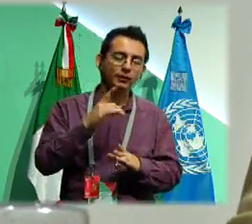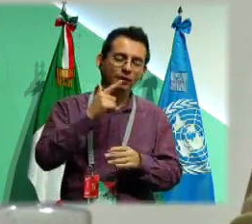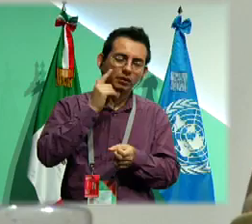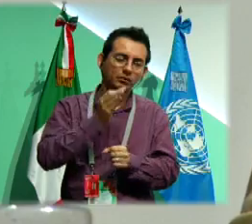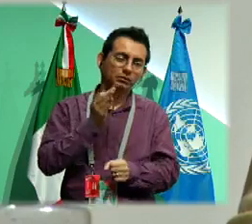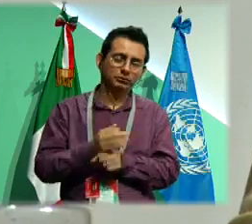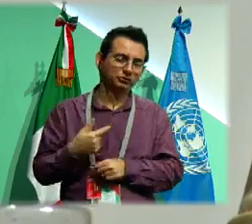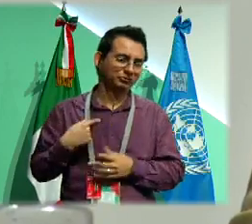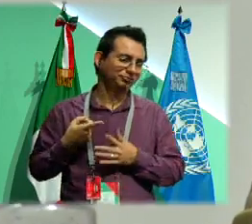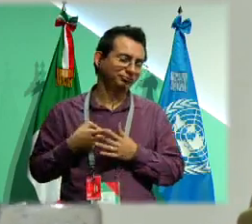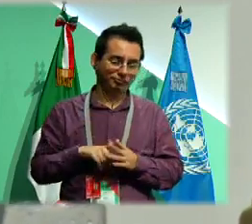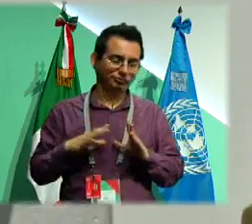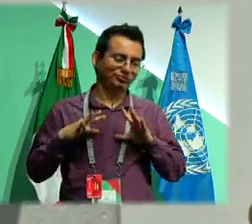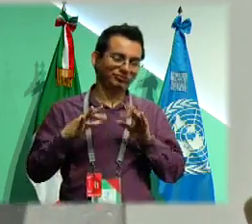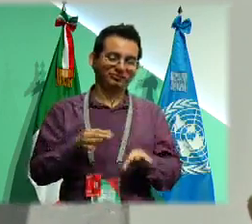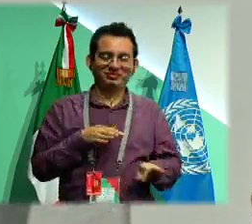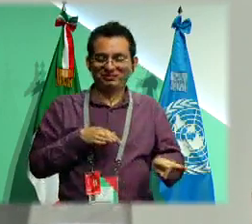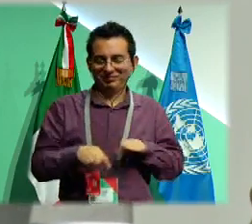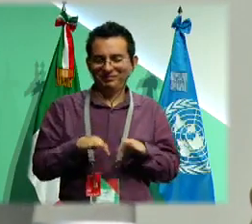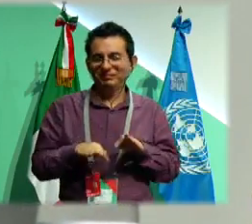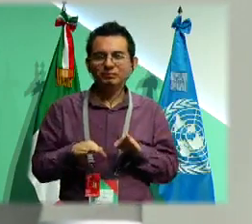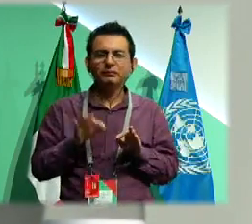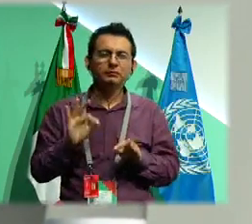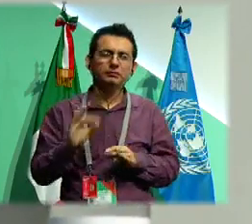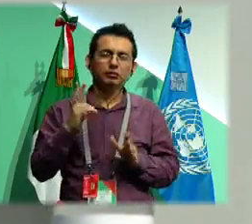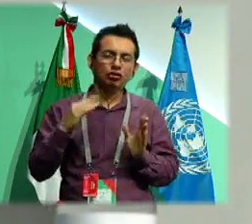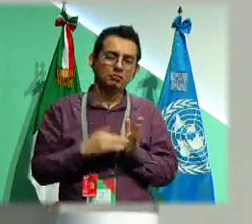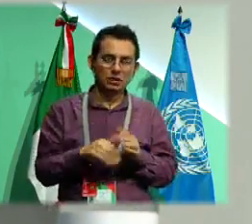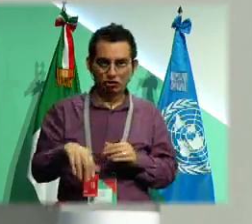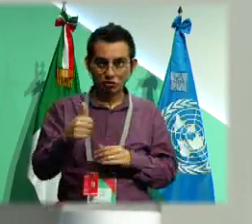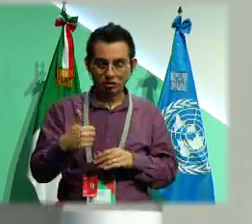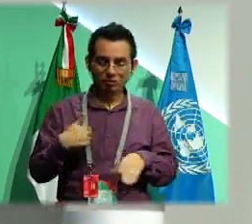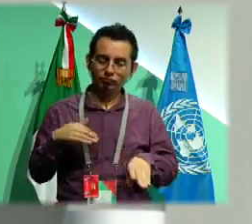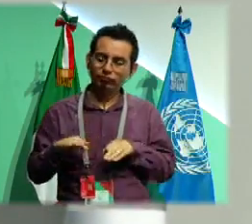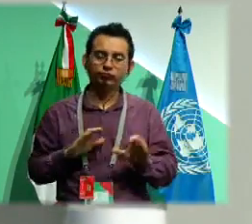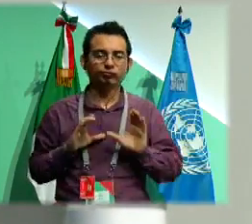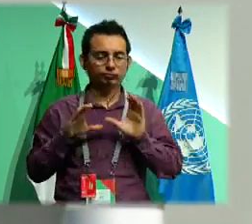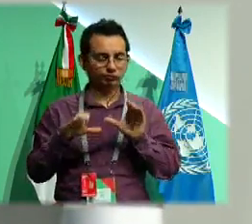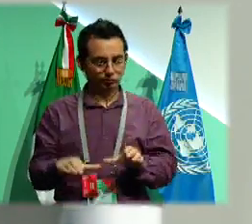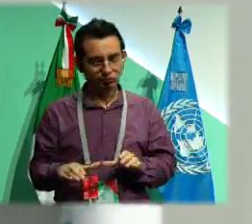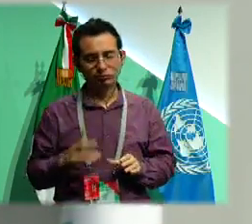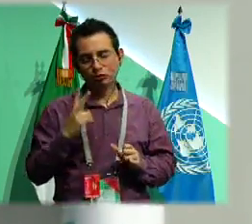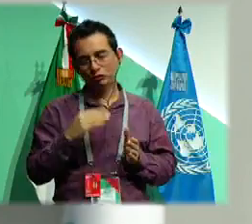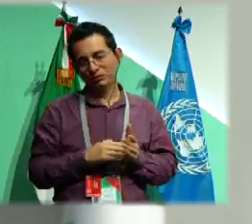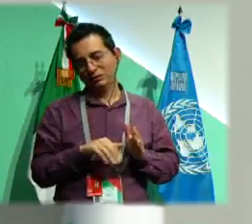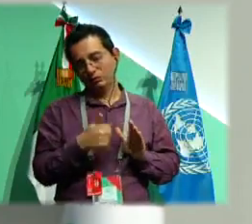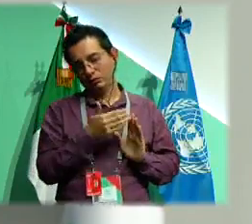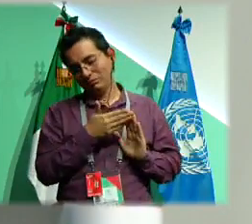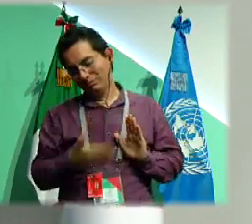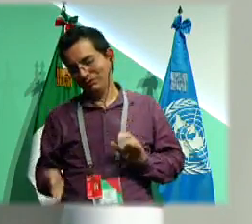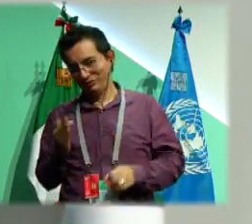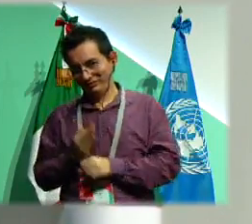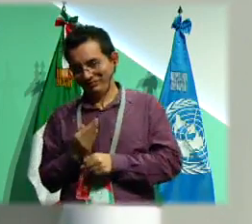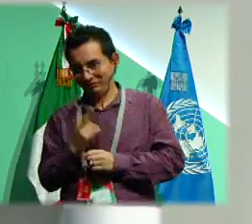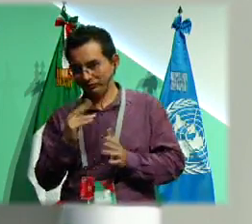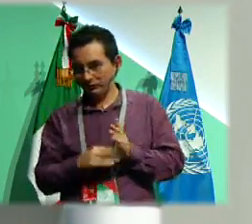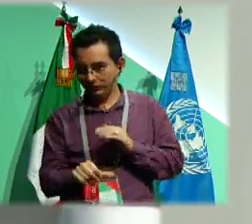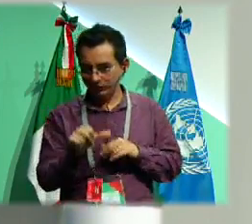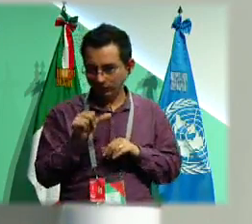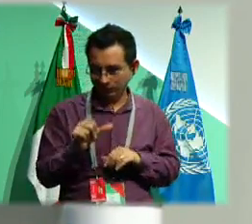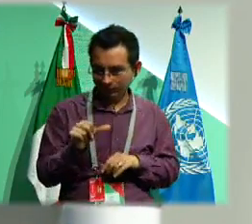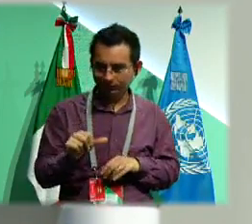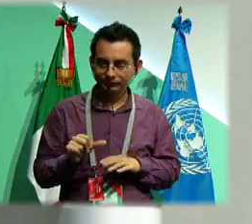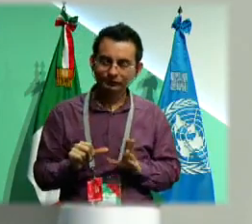sur les accords commerciaux, c'était en 2011. Et de 2011 à 2016, il y a eu des